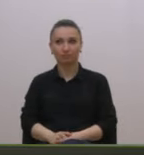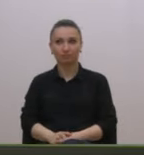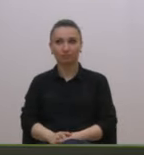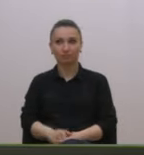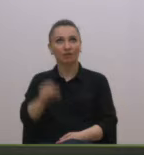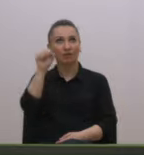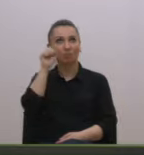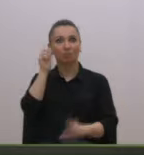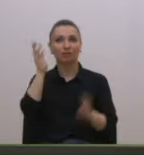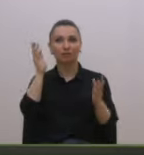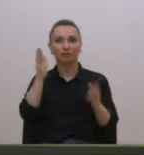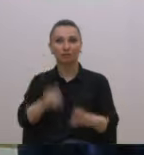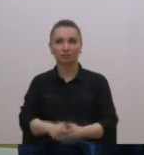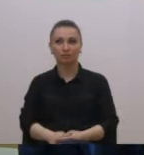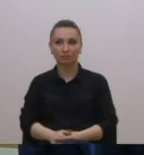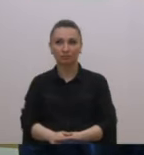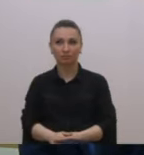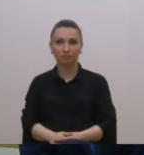ვერც